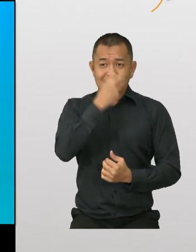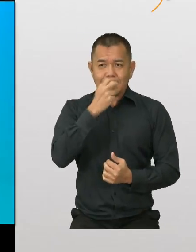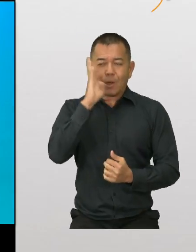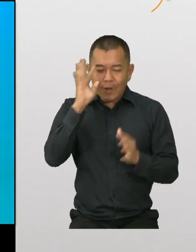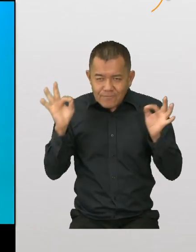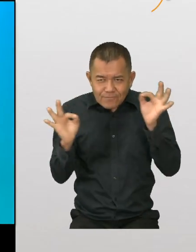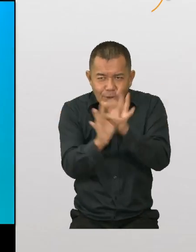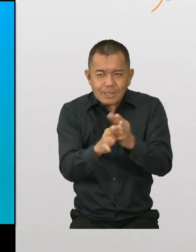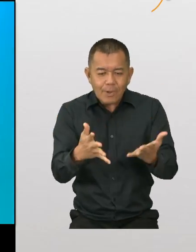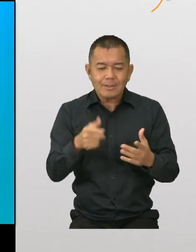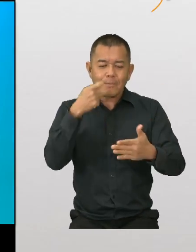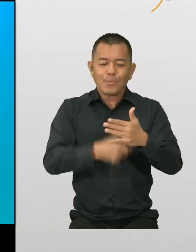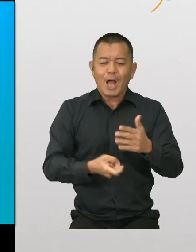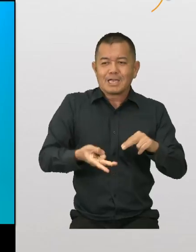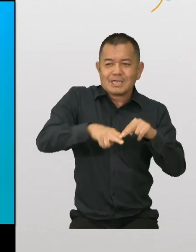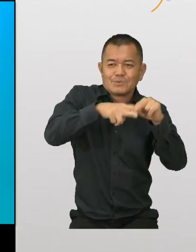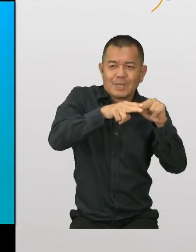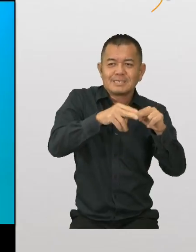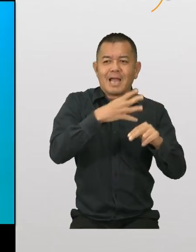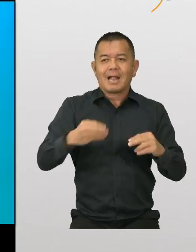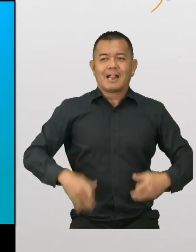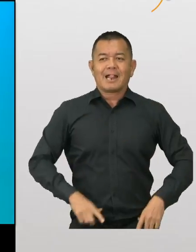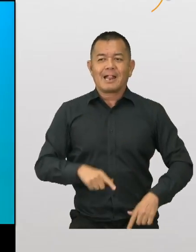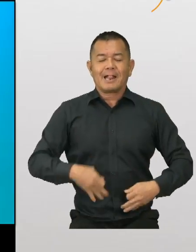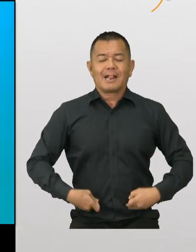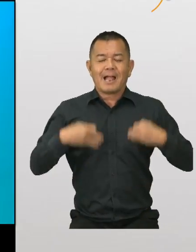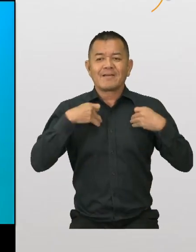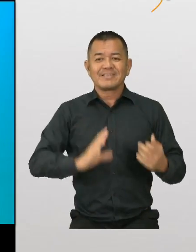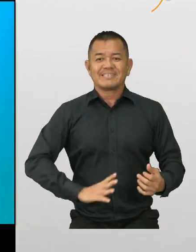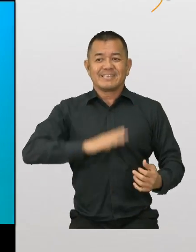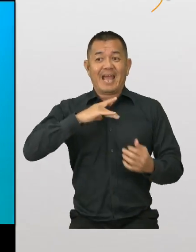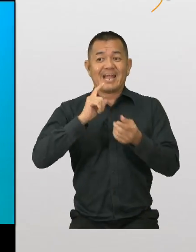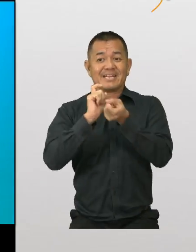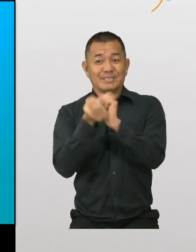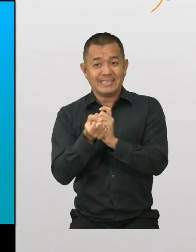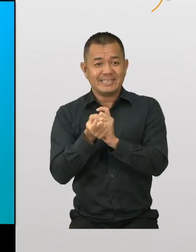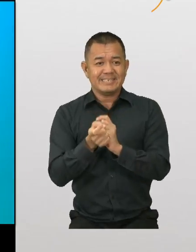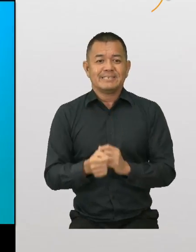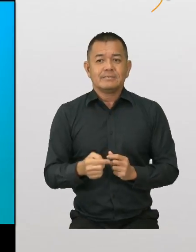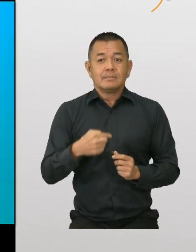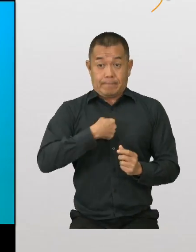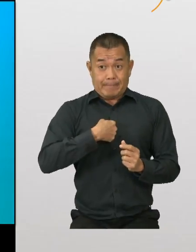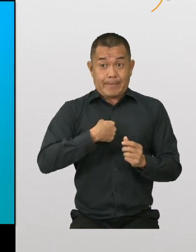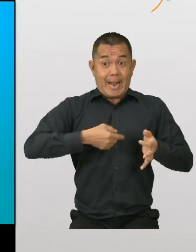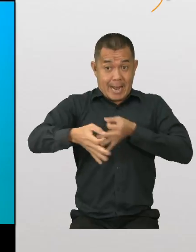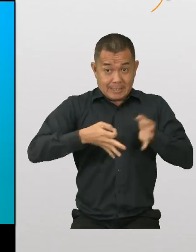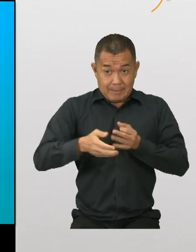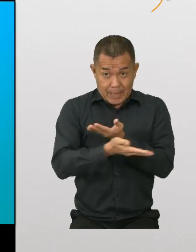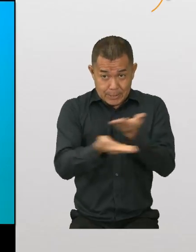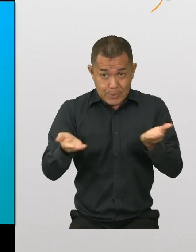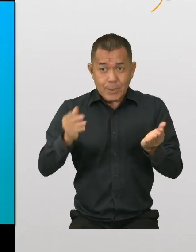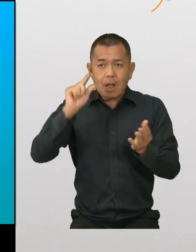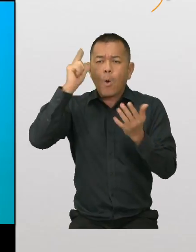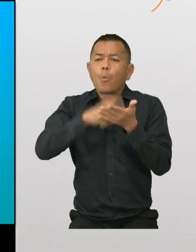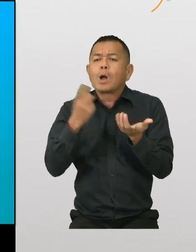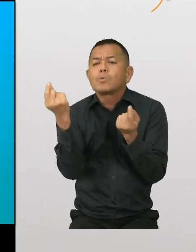lifestyle changes. 谈一谈 I will explain 政府可以 what the 怎么做 government can do 大家可以 as 怎么 well 做 as what 来 you 减 can 轻 do 生 to 活费